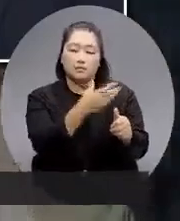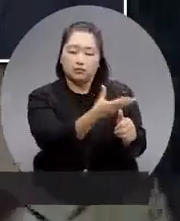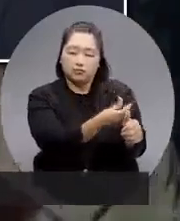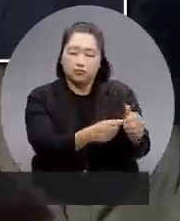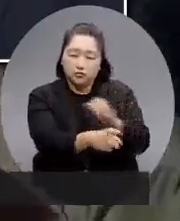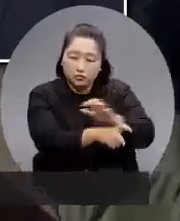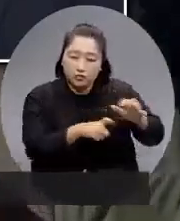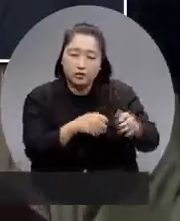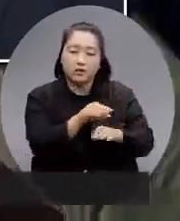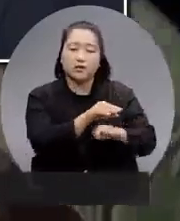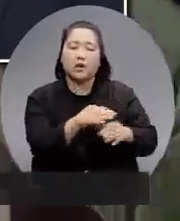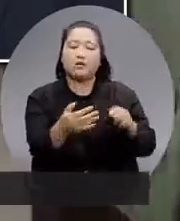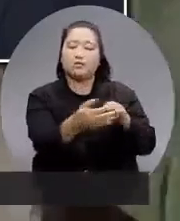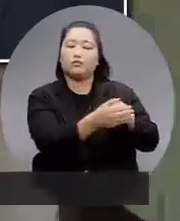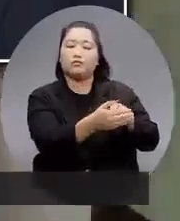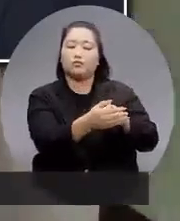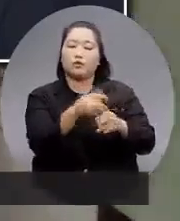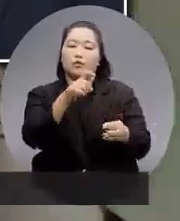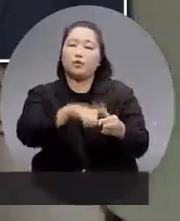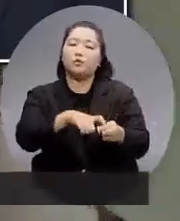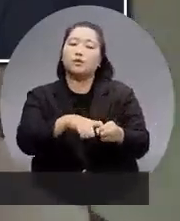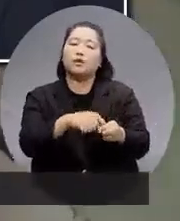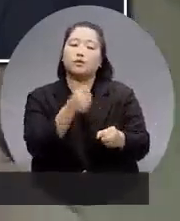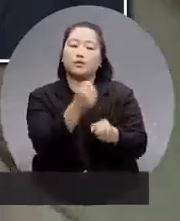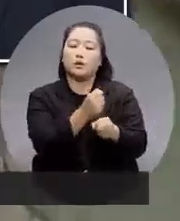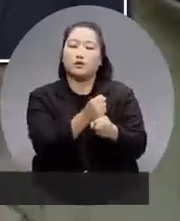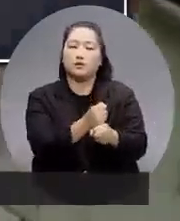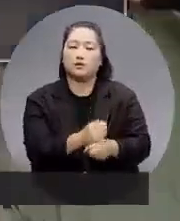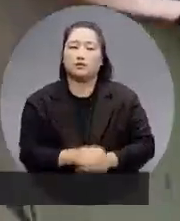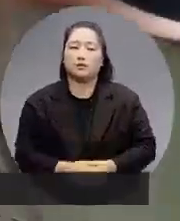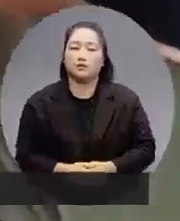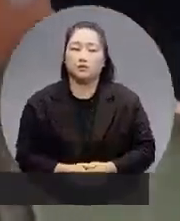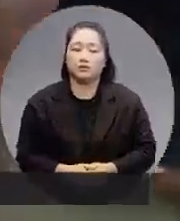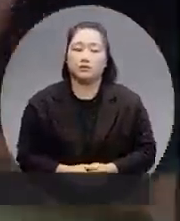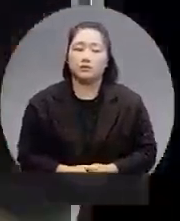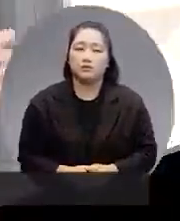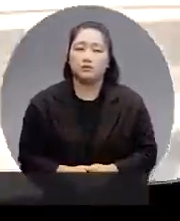부착해서 운행 할 목적으로 구매한 것으로 확인했습니다